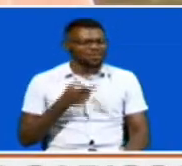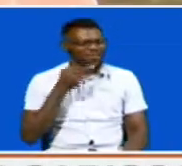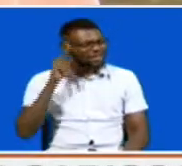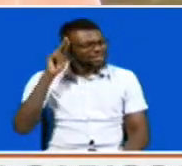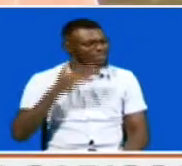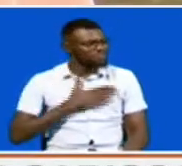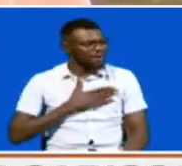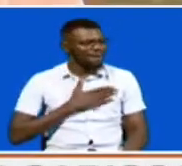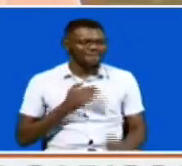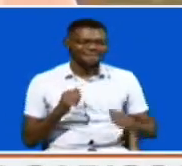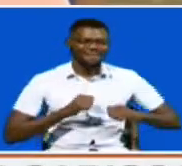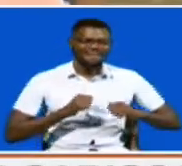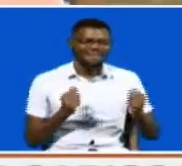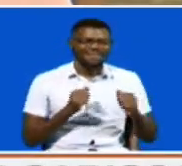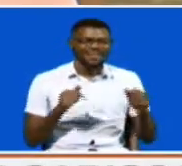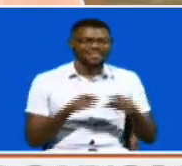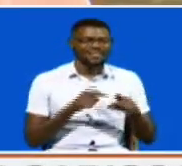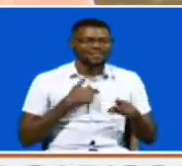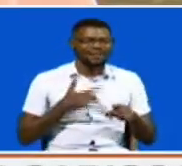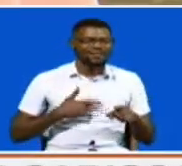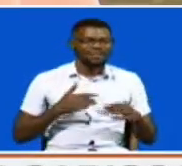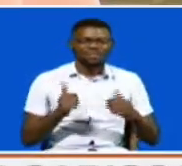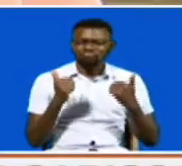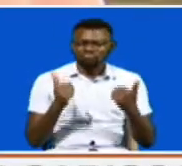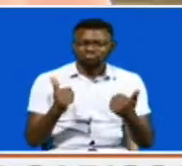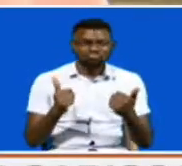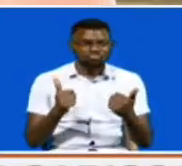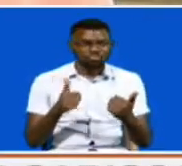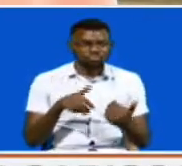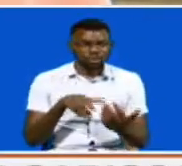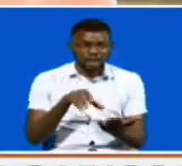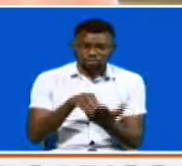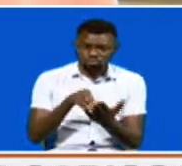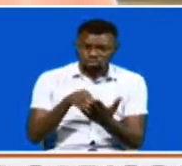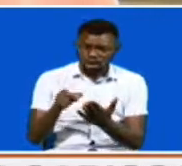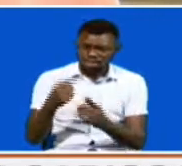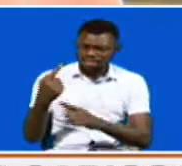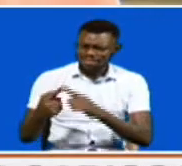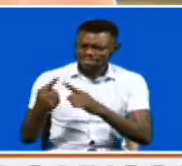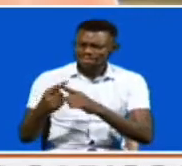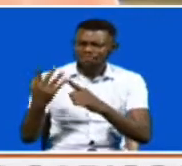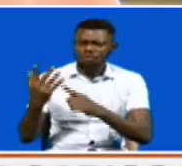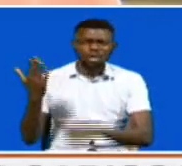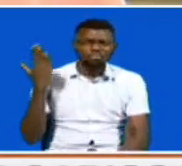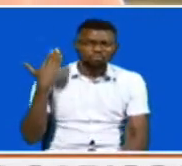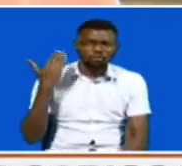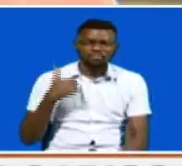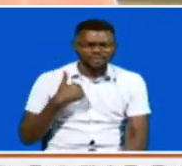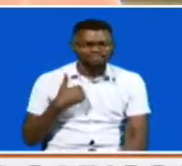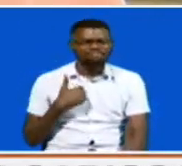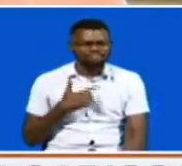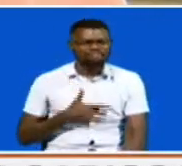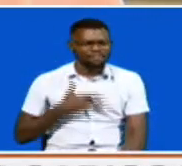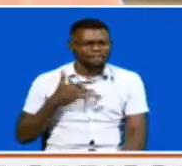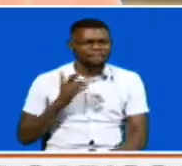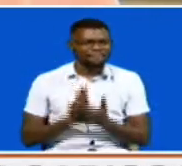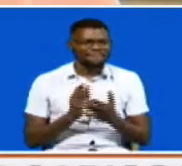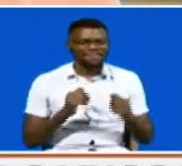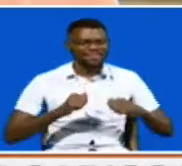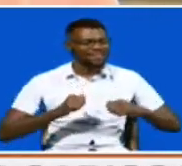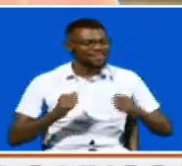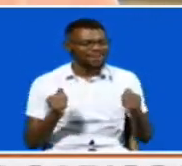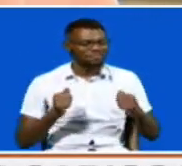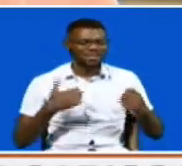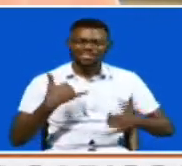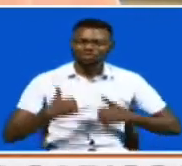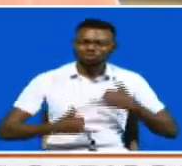So right now, when I just try to think of the situation 4 years ago, I just feel elated and I feel a lot of